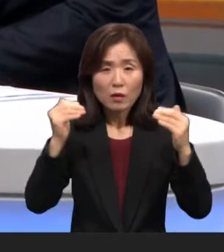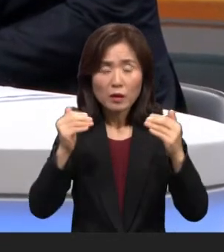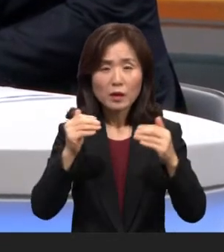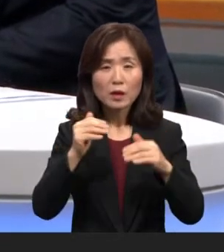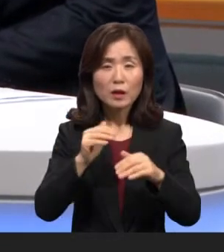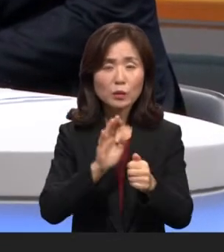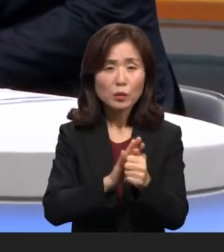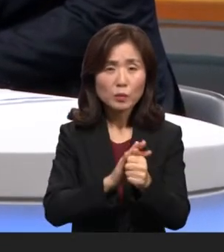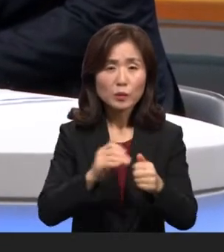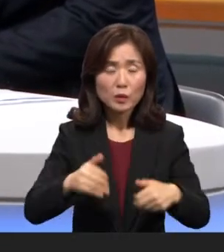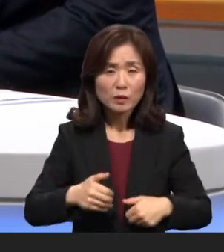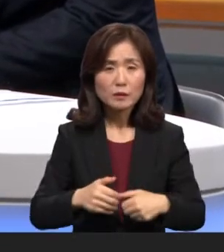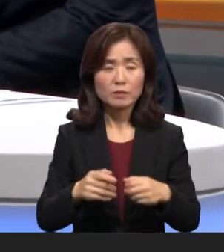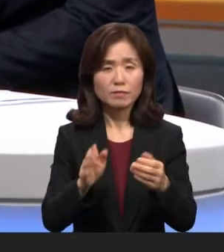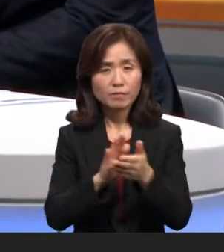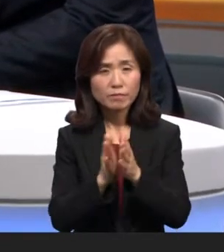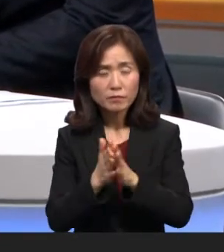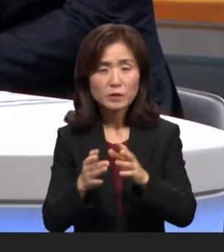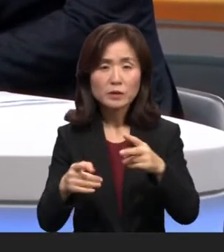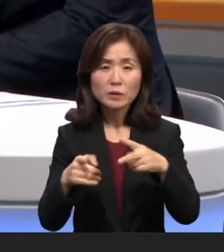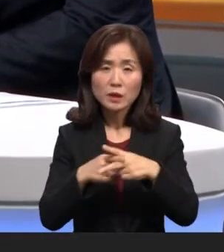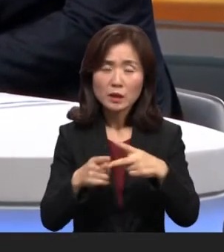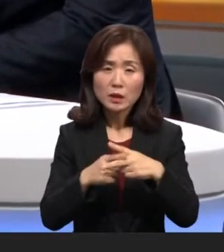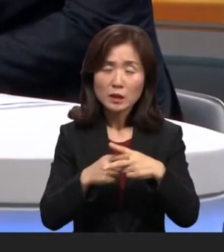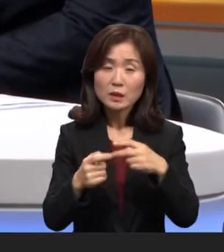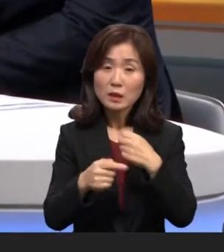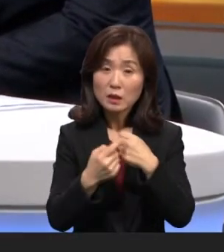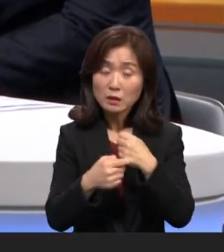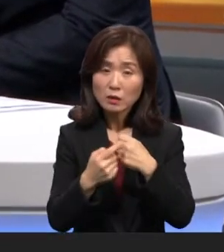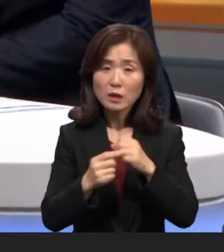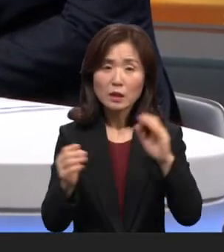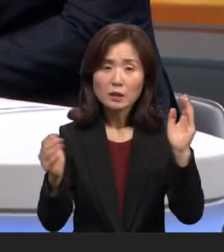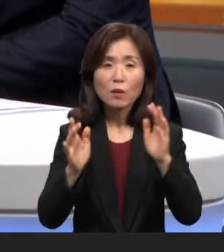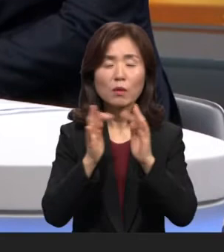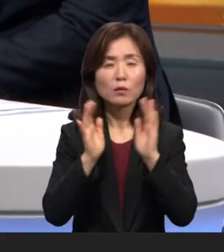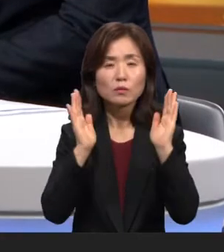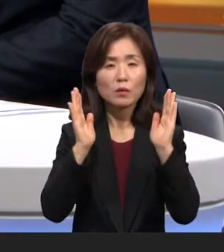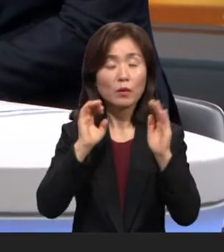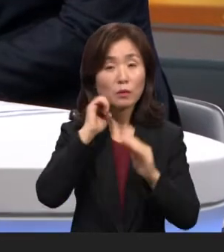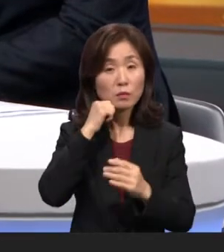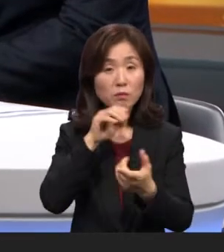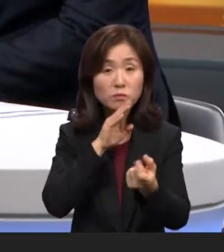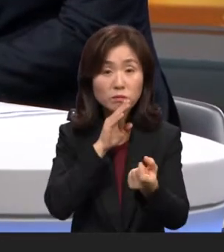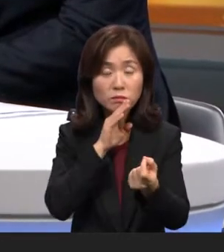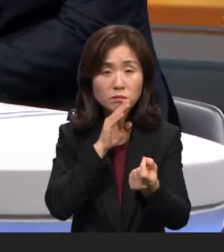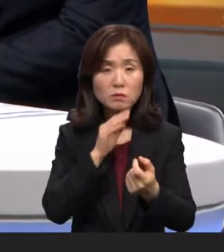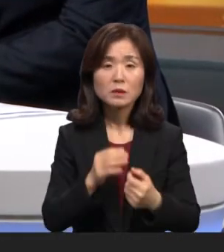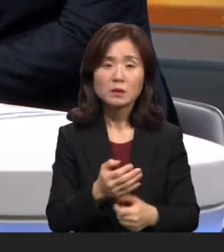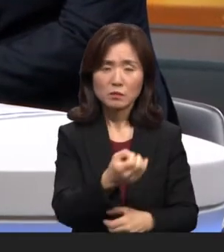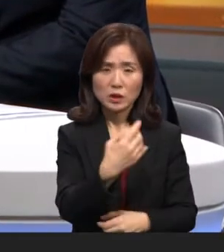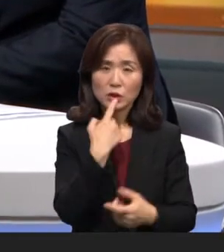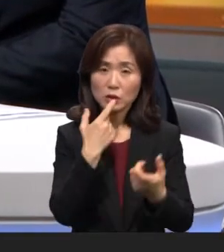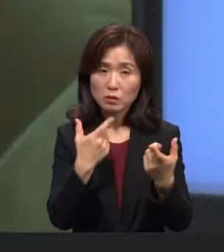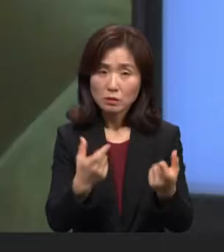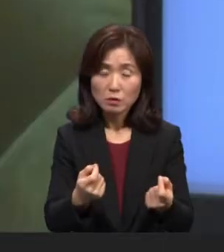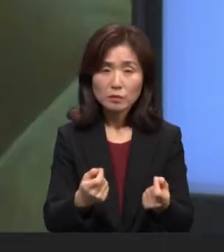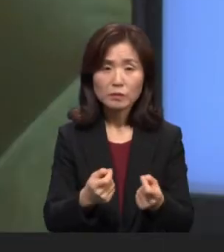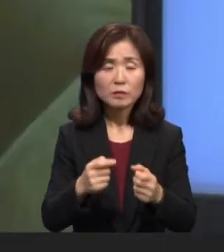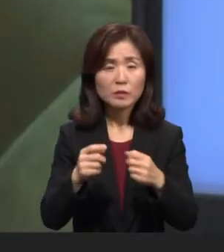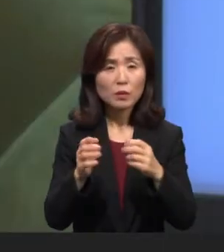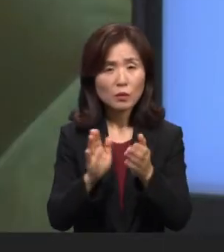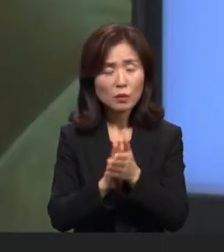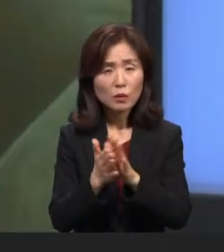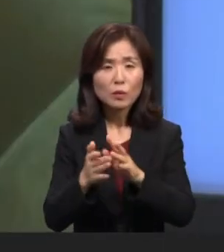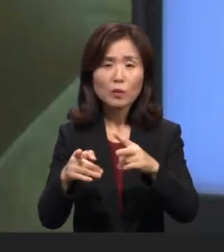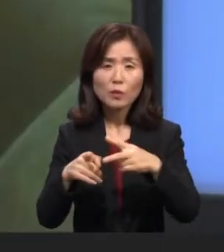하는 저학년 일 수록 의 원격 학습이 되지 않는 건 아닐까 걱정이 큰데 그렇습니다 말씀 하신 것처럼 이 저학년 학생들은 혼자서